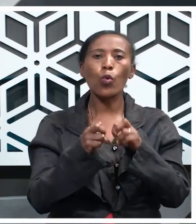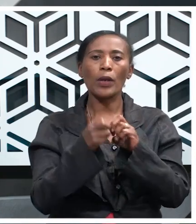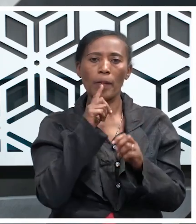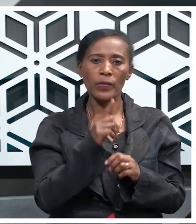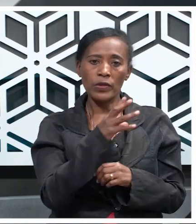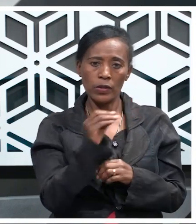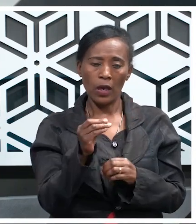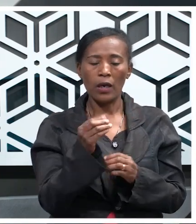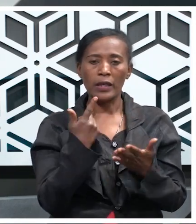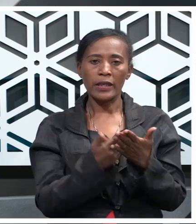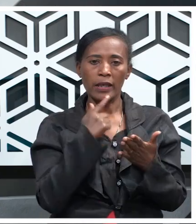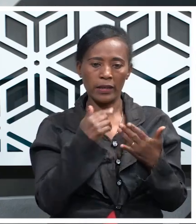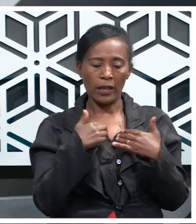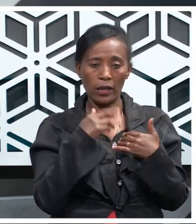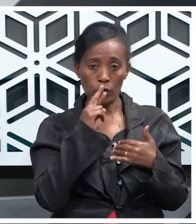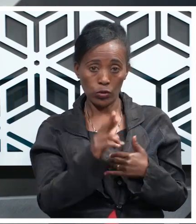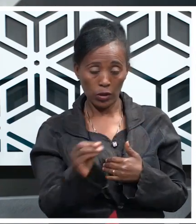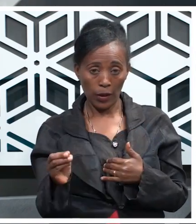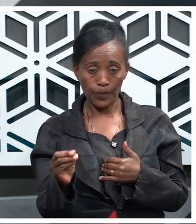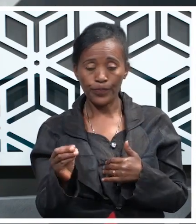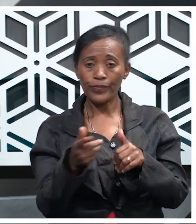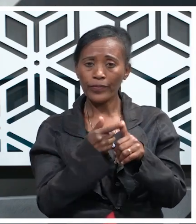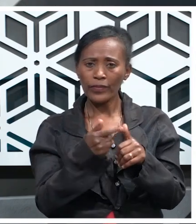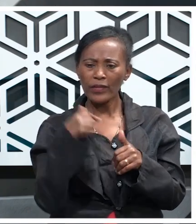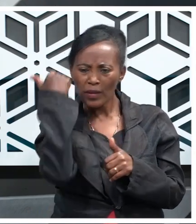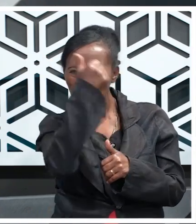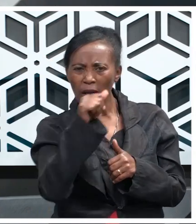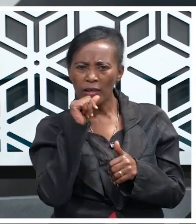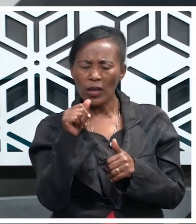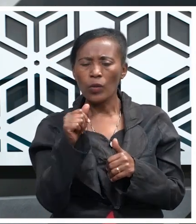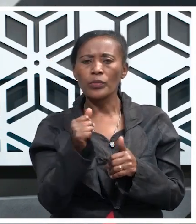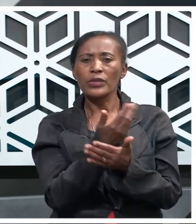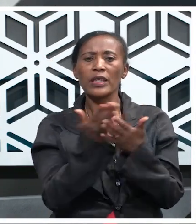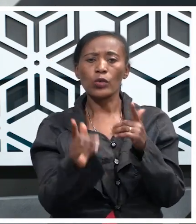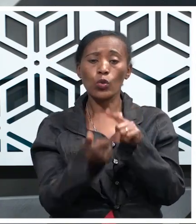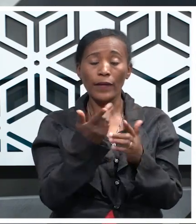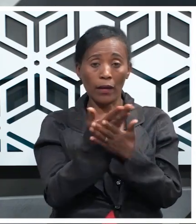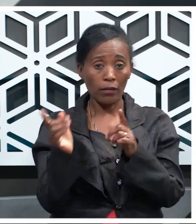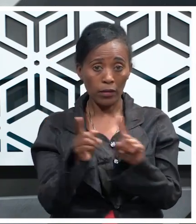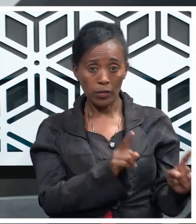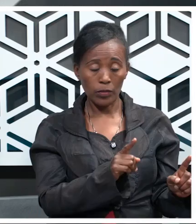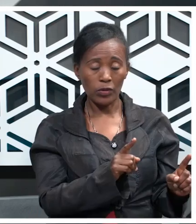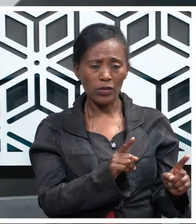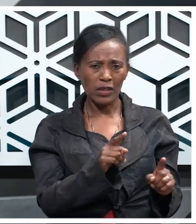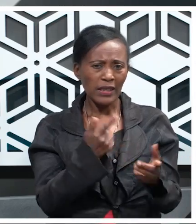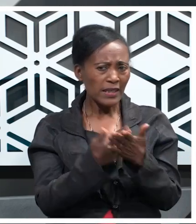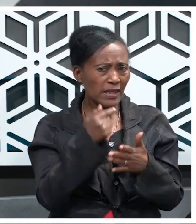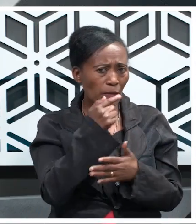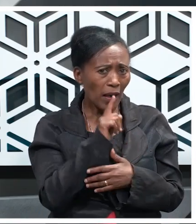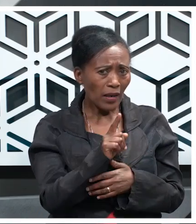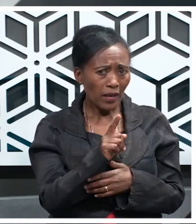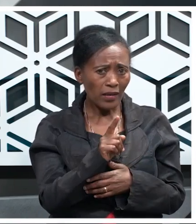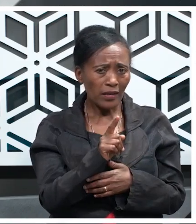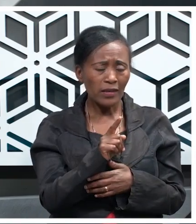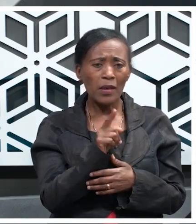ትልቁ ፕሮብሌም እንደ ፈርስት ታይም ያው ይከብድ ነበር አንደኛ ማን ያዋል የምትባዩ ነገር አለ ሁለተኛ ነገር ደግሞ አዲስ